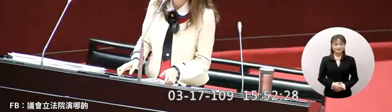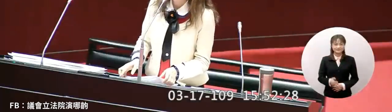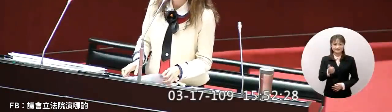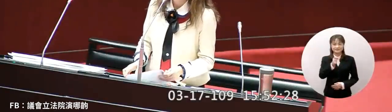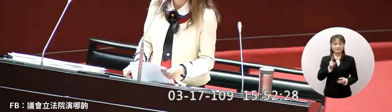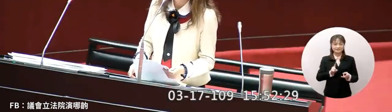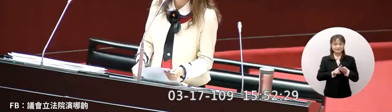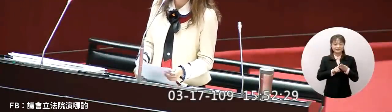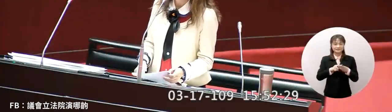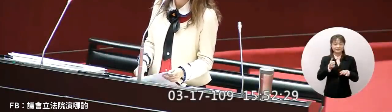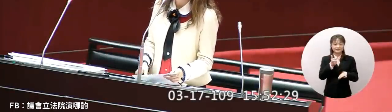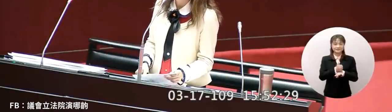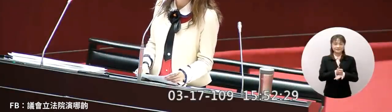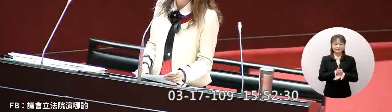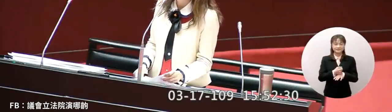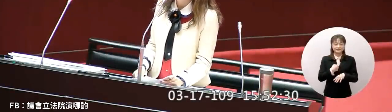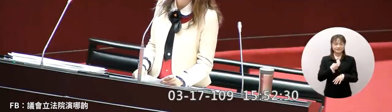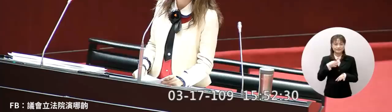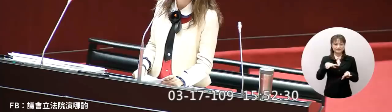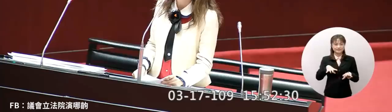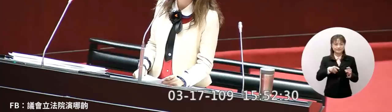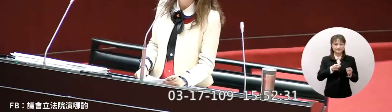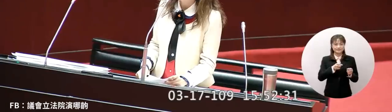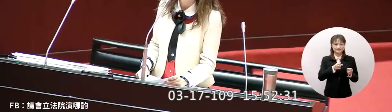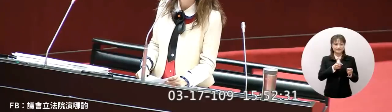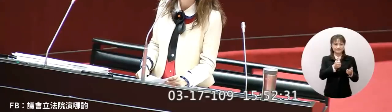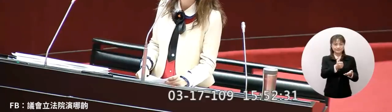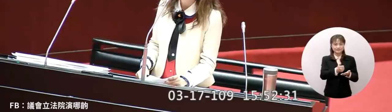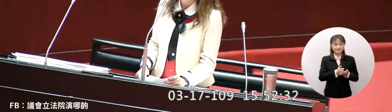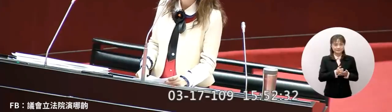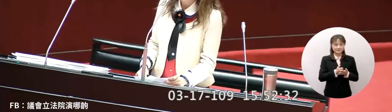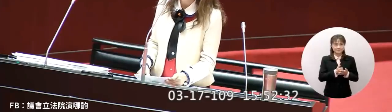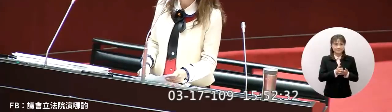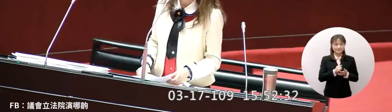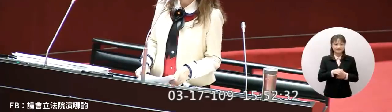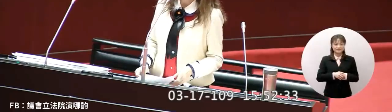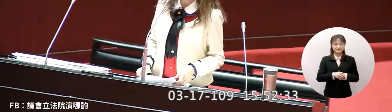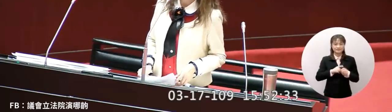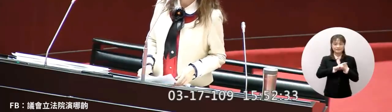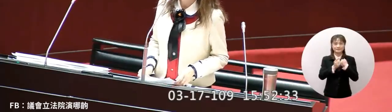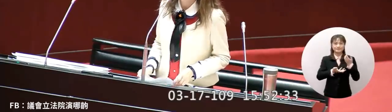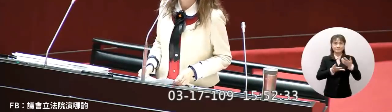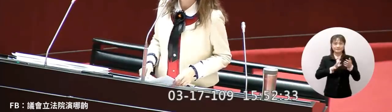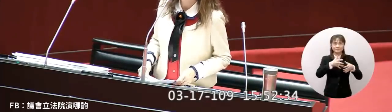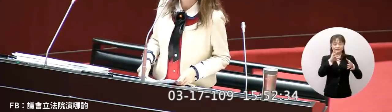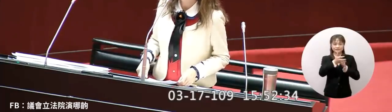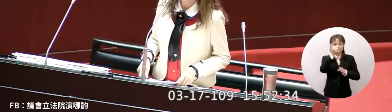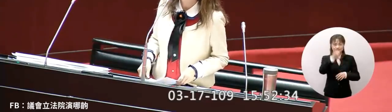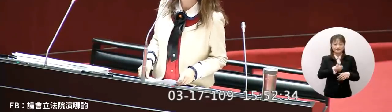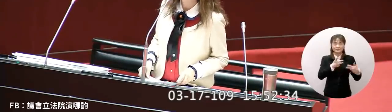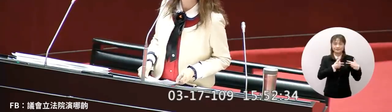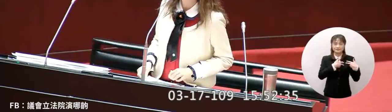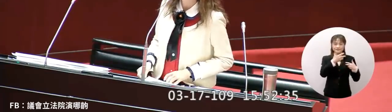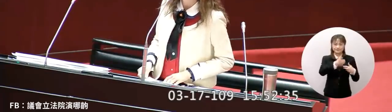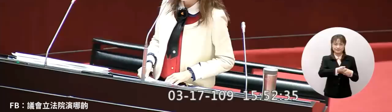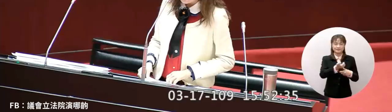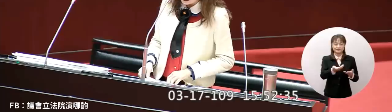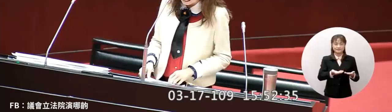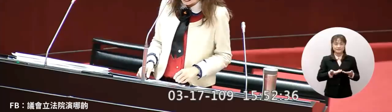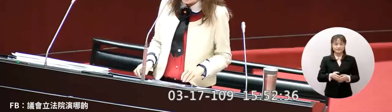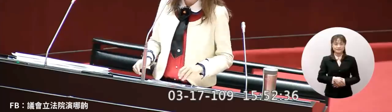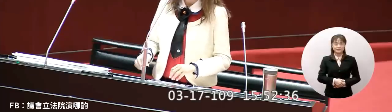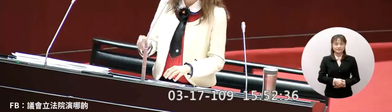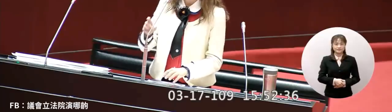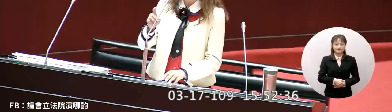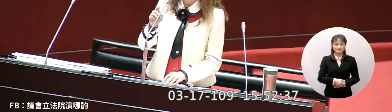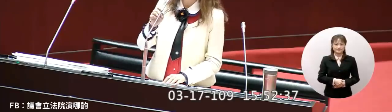谢谢主席哦。我先随机请问部长，法务部长蔡清祥蔡部长有请。 请法务部蔡